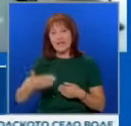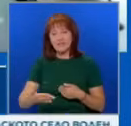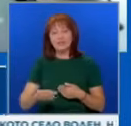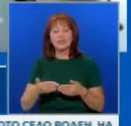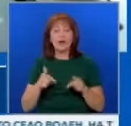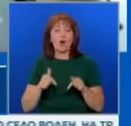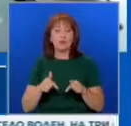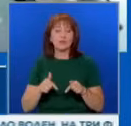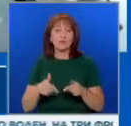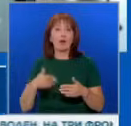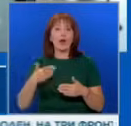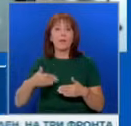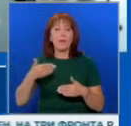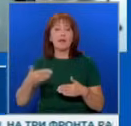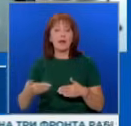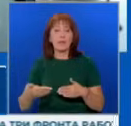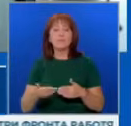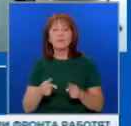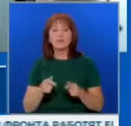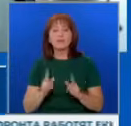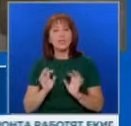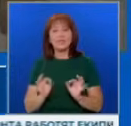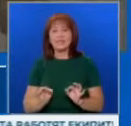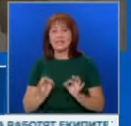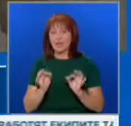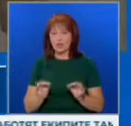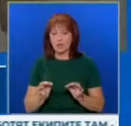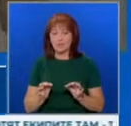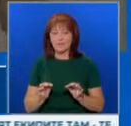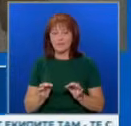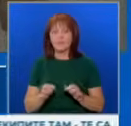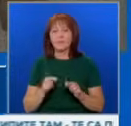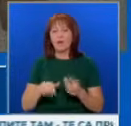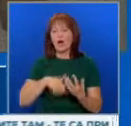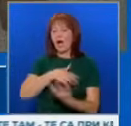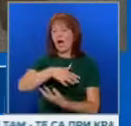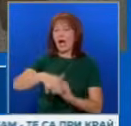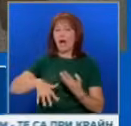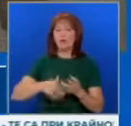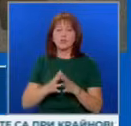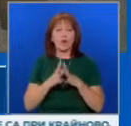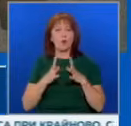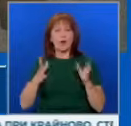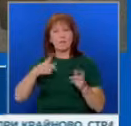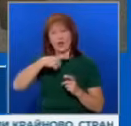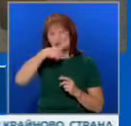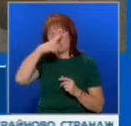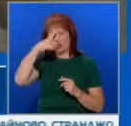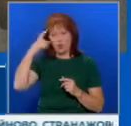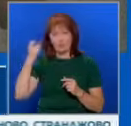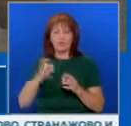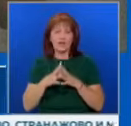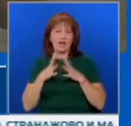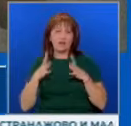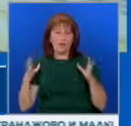нататък ще бъдат сериозни, а иначе тук наистина хаосът Натискът беше голям. Жегите са големи и